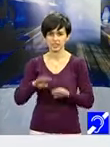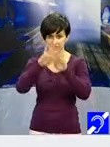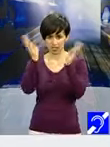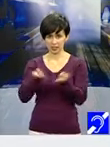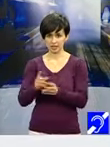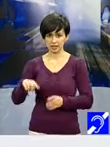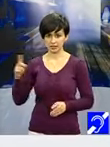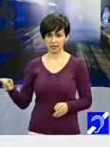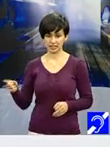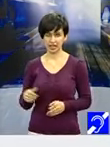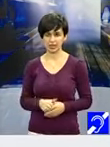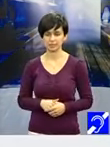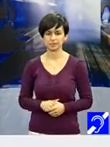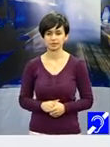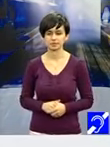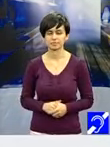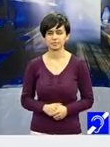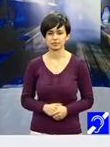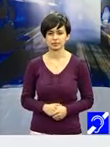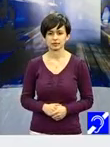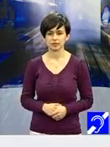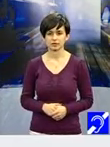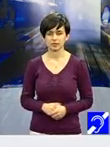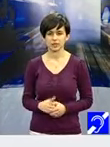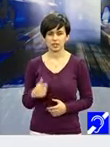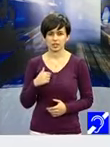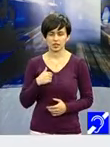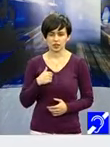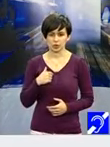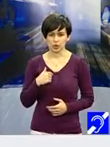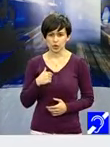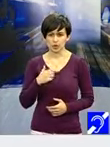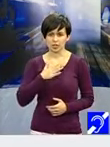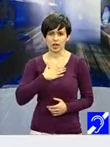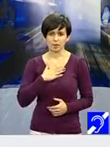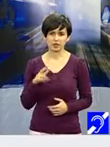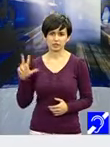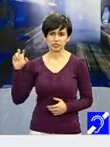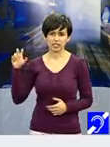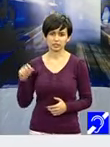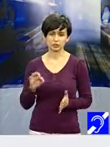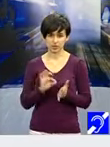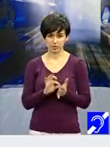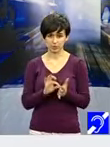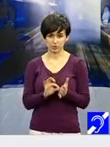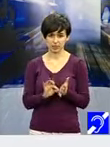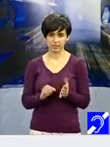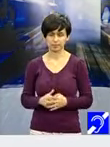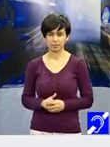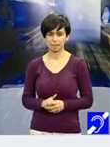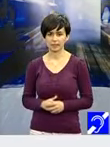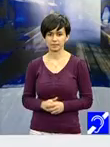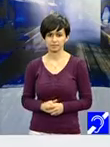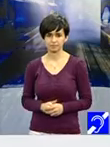notat. Noi am terminat concursul cu 300 de puncte, următoarea echipă în spatele nostru a avut 147 de puncte. Deci, ce diferență! Da,